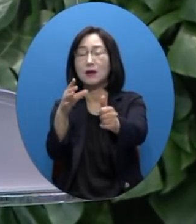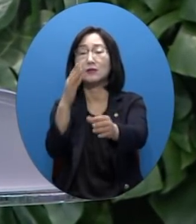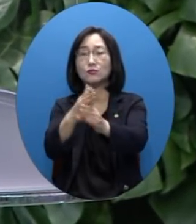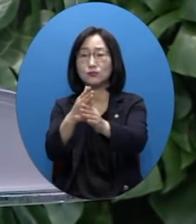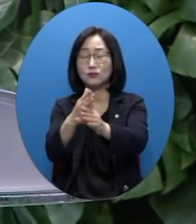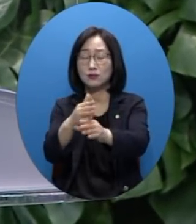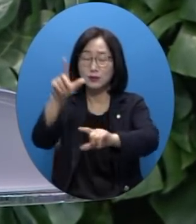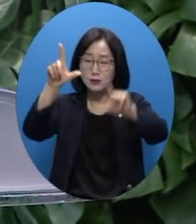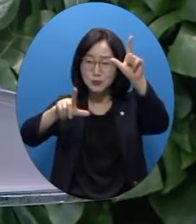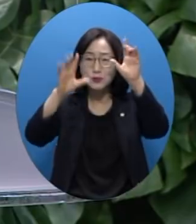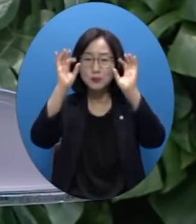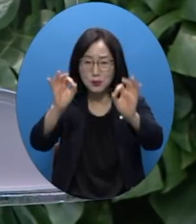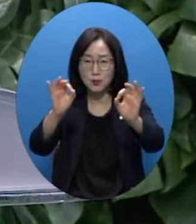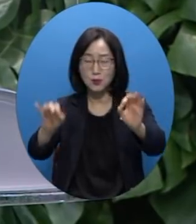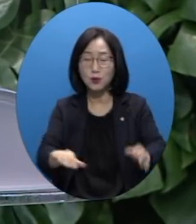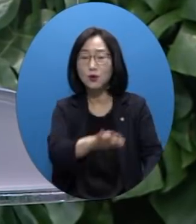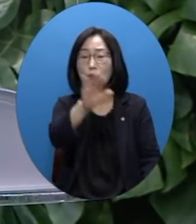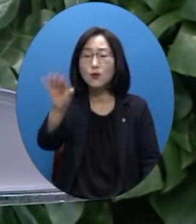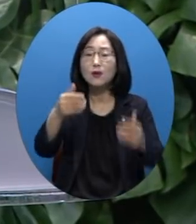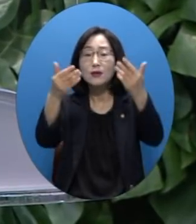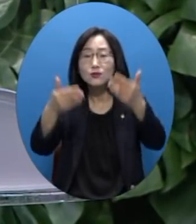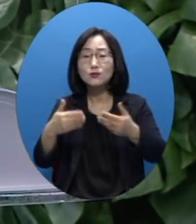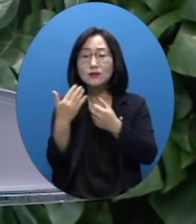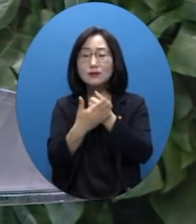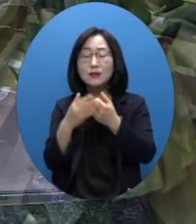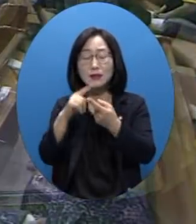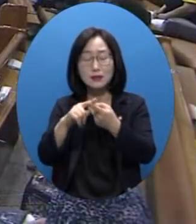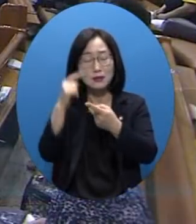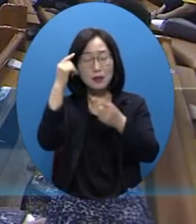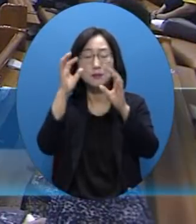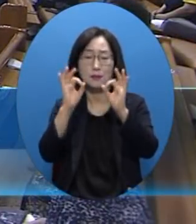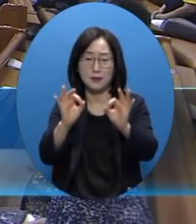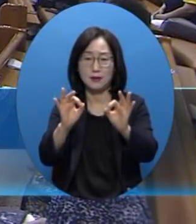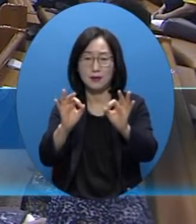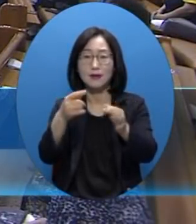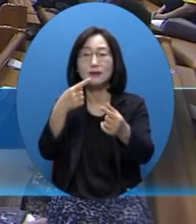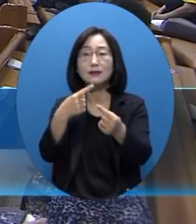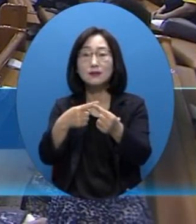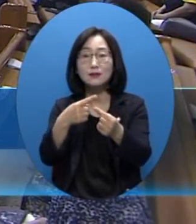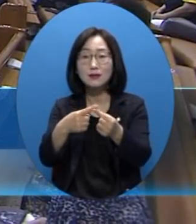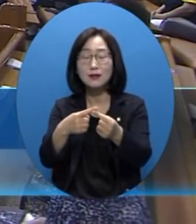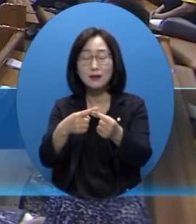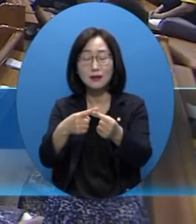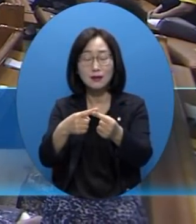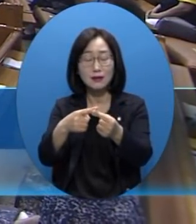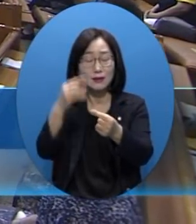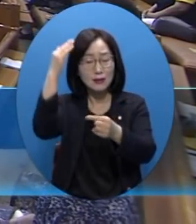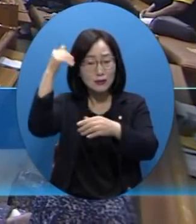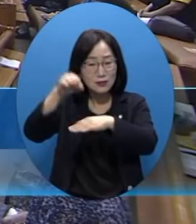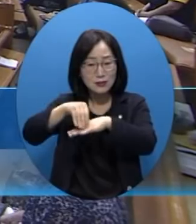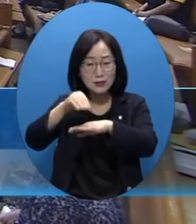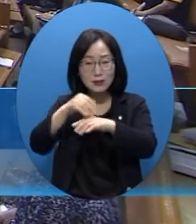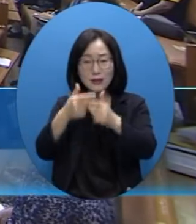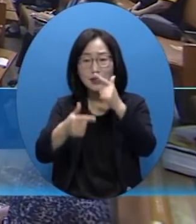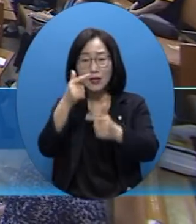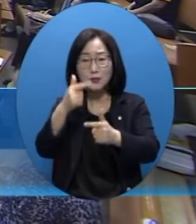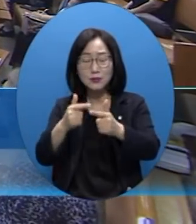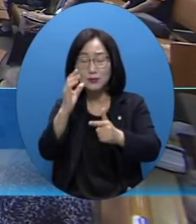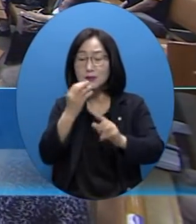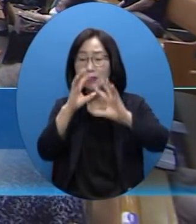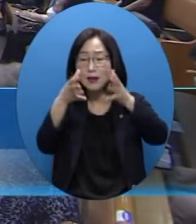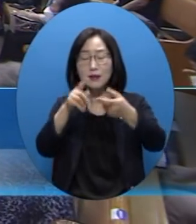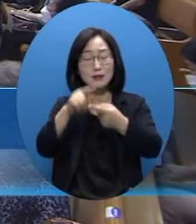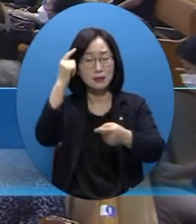장면을 통해서 우리에게 주시는 은혜를 살펴보기 원합니다. 첫째로 그슬린 나무 이스라엘에 대해서 생각해